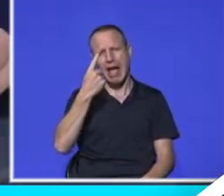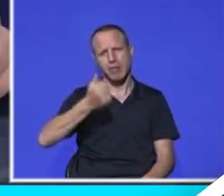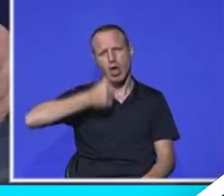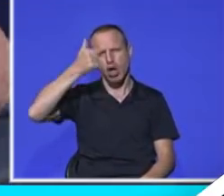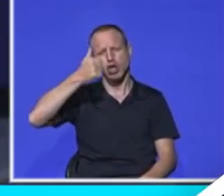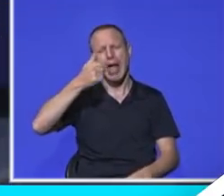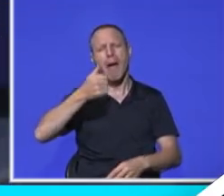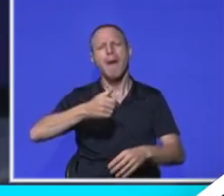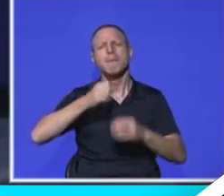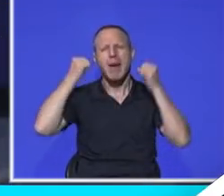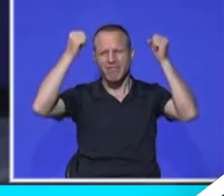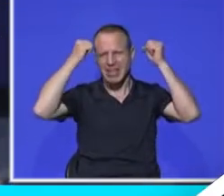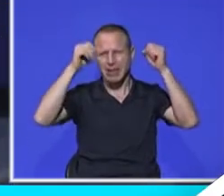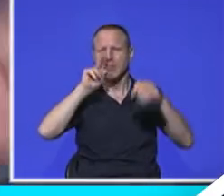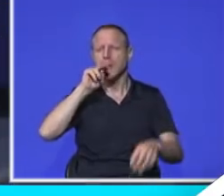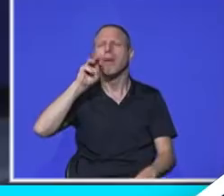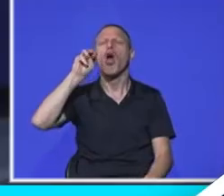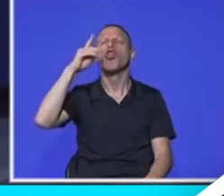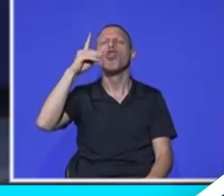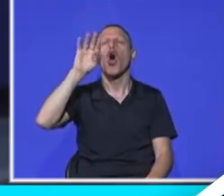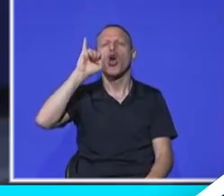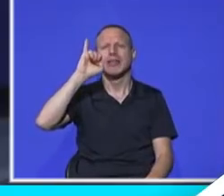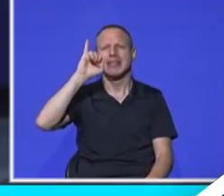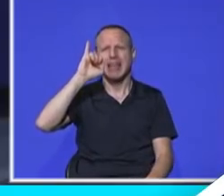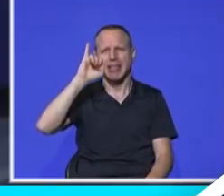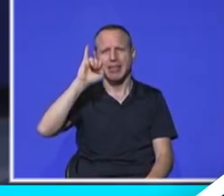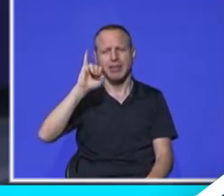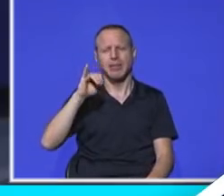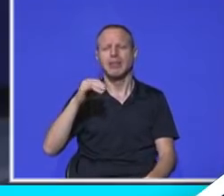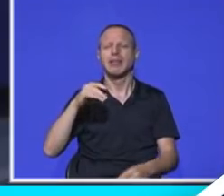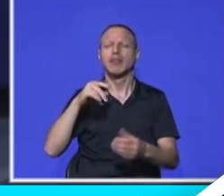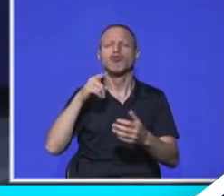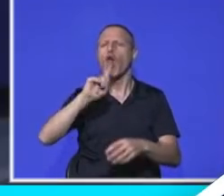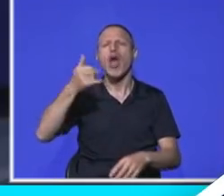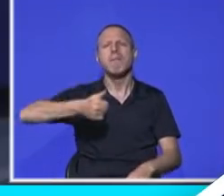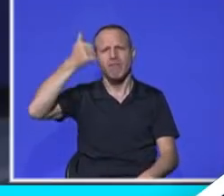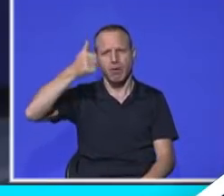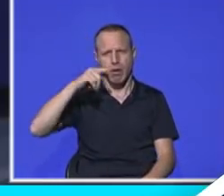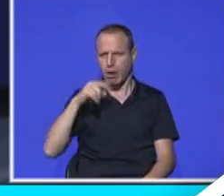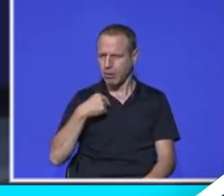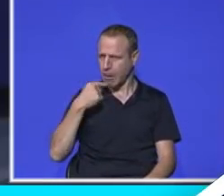שיהיה מפכ"ל. אמרתי לו, עכשיו קידמת את סיכוייו למפכ"לות. ברגע הזה שאמרת את הדברים האלה.